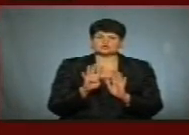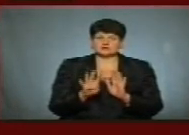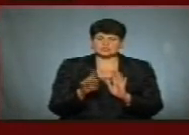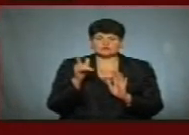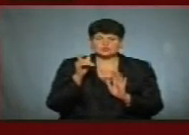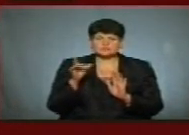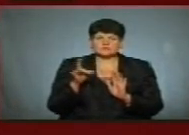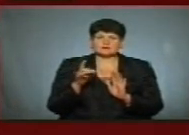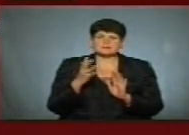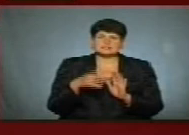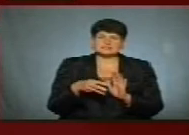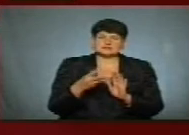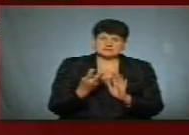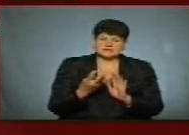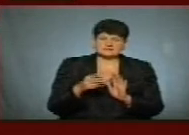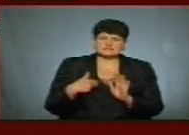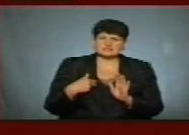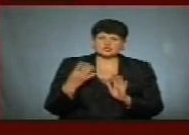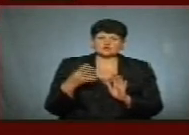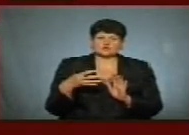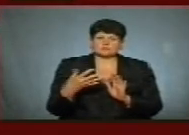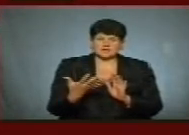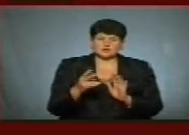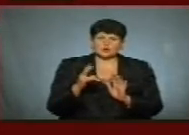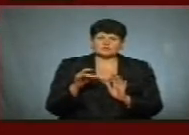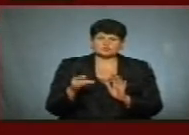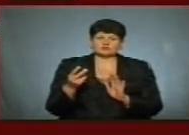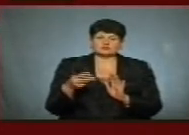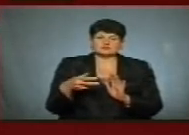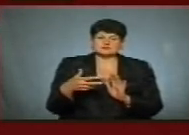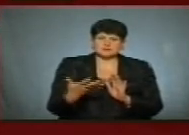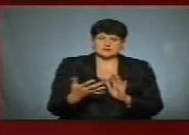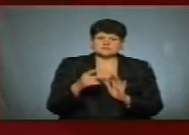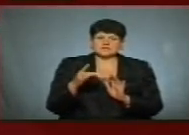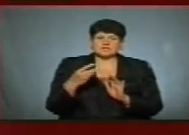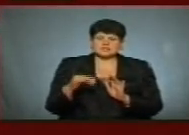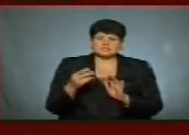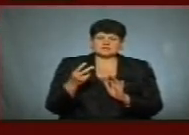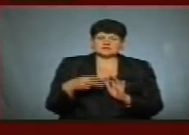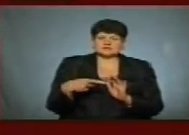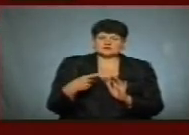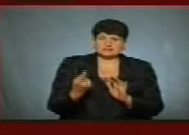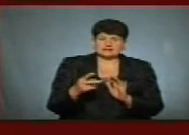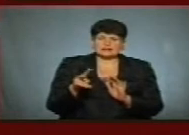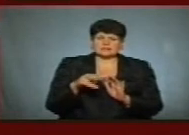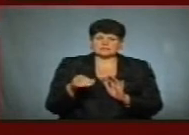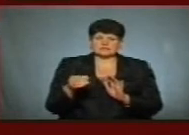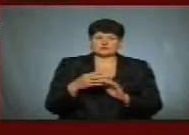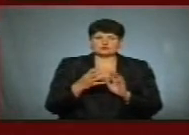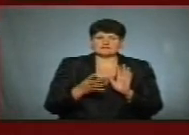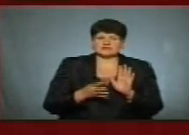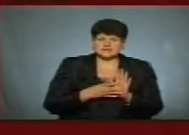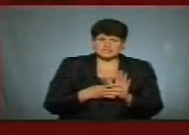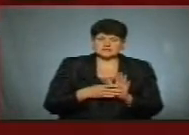у Чортківському – 53, Заліщицькому – 45, Козівському – 25, Збаразькому – 21, Глановецькому –